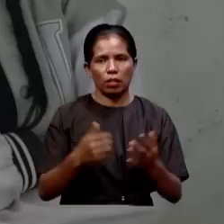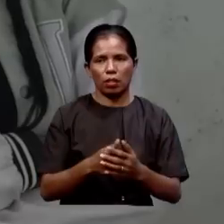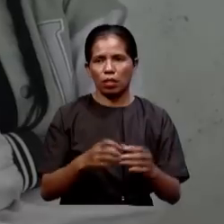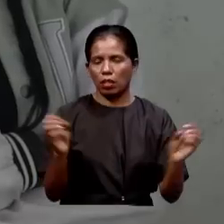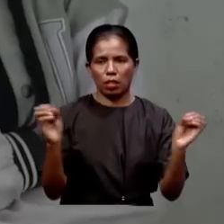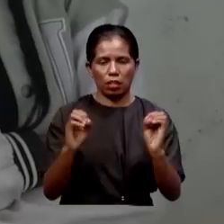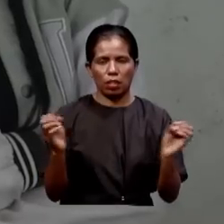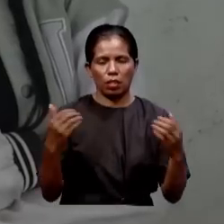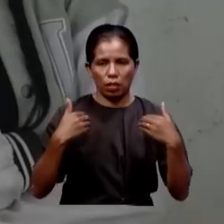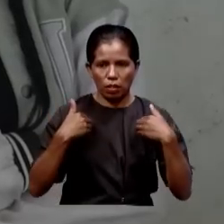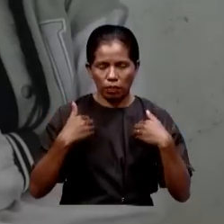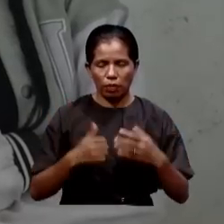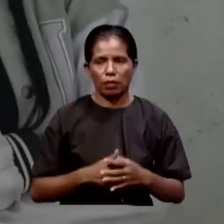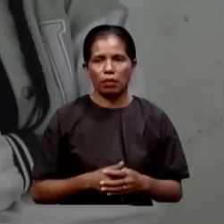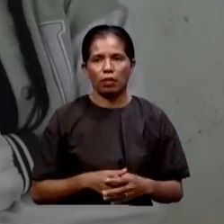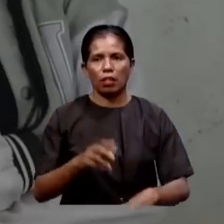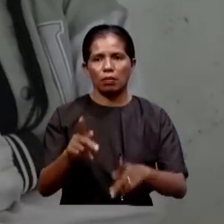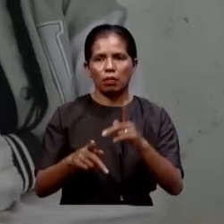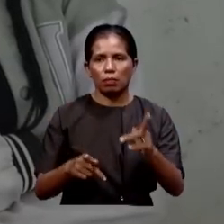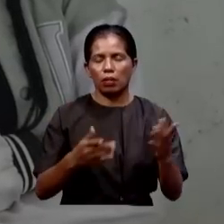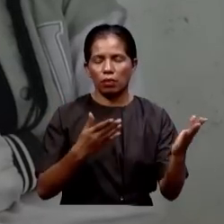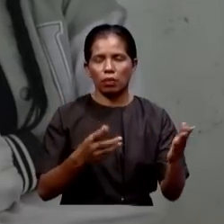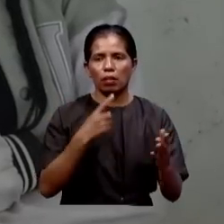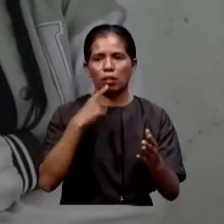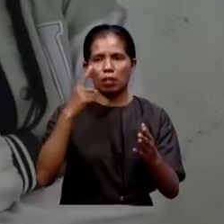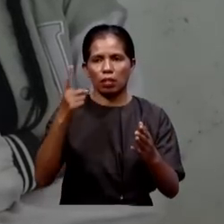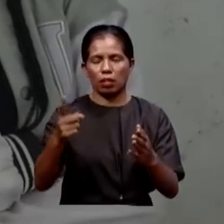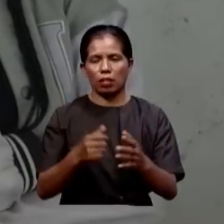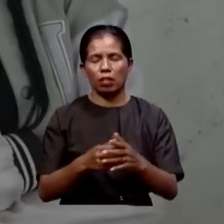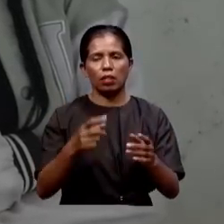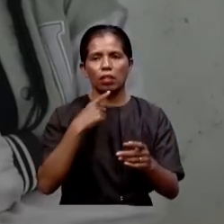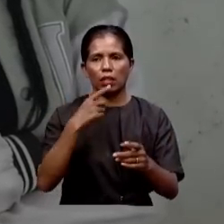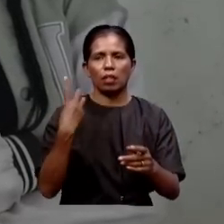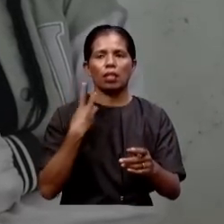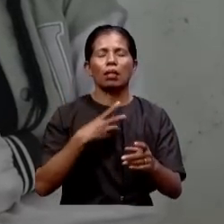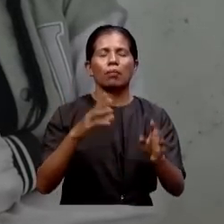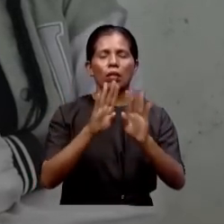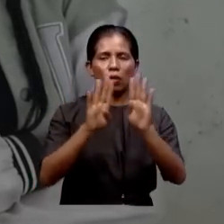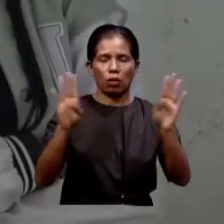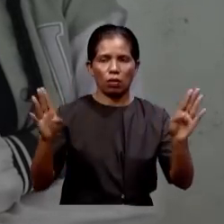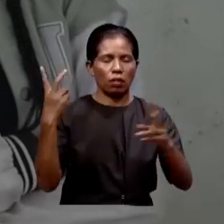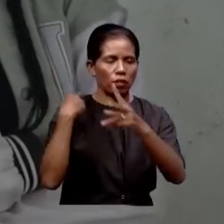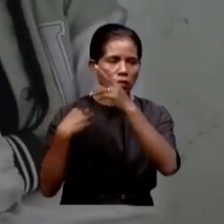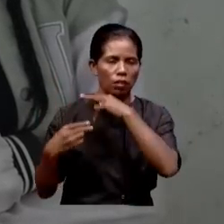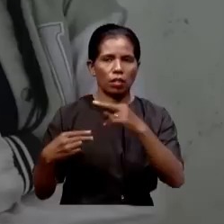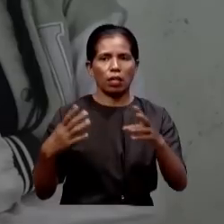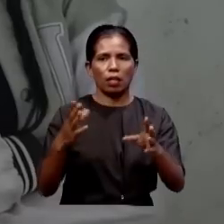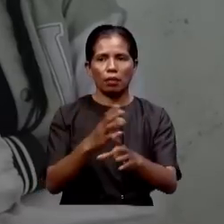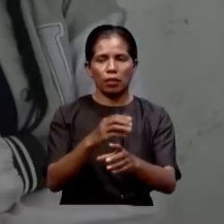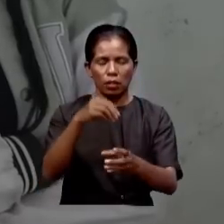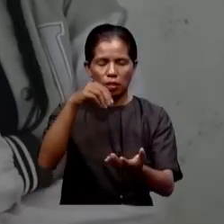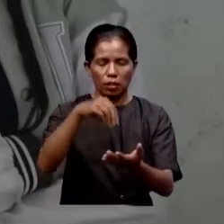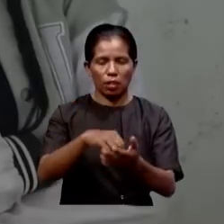hija ah em balu mas aluri lia ba fal ne ba dia fali a mi loke salon ene ne a mi sulan fali la barik mi